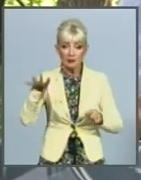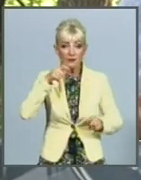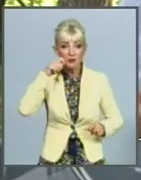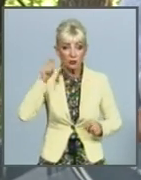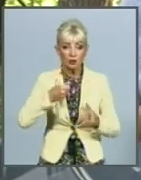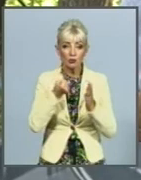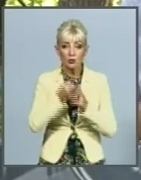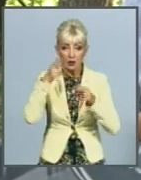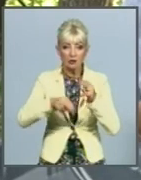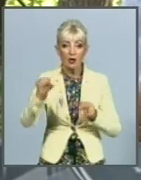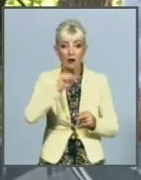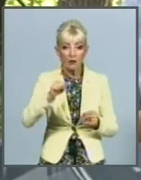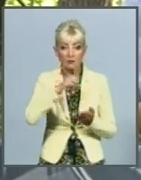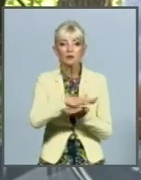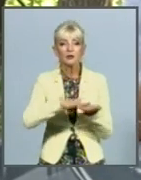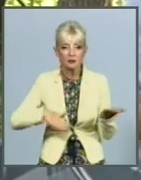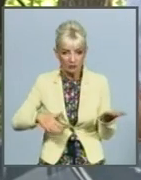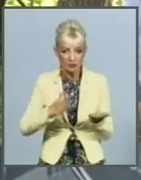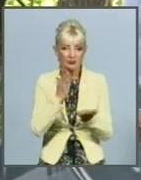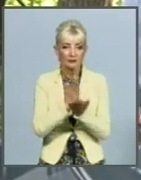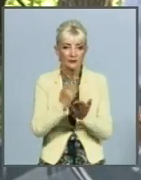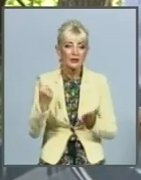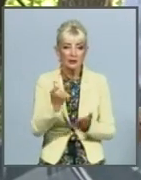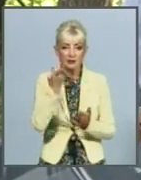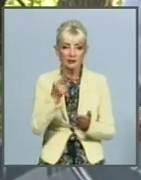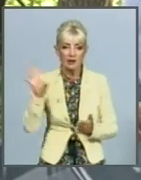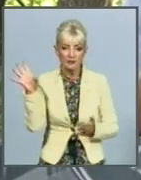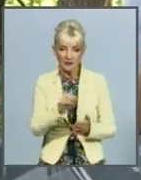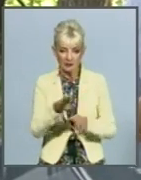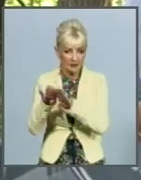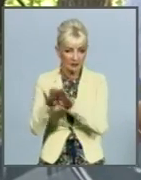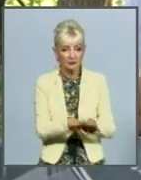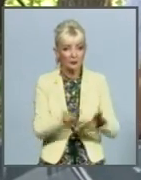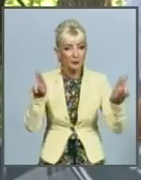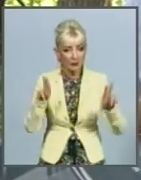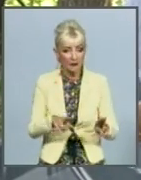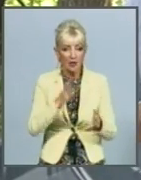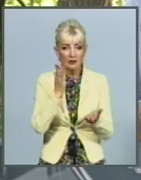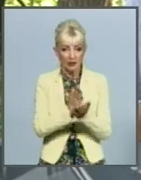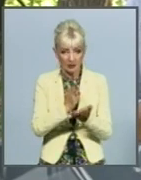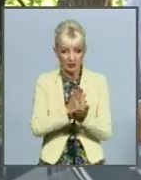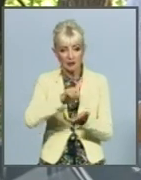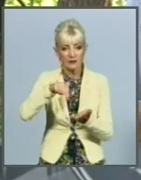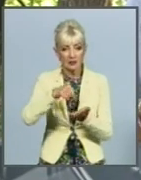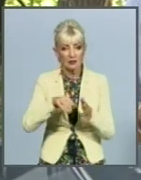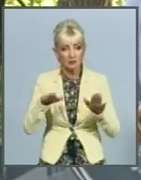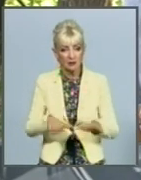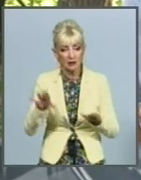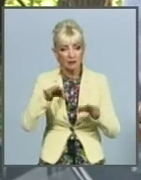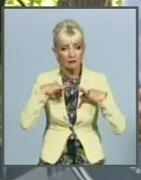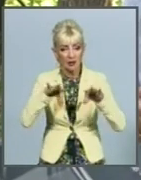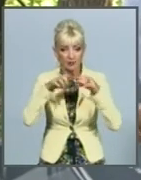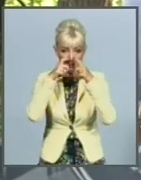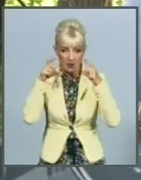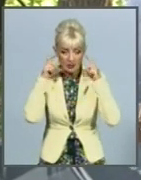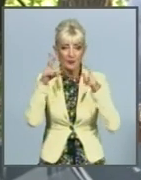до кінця серпня продовжують діяти єдині для всіх правила. Знаходитися в громадських місцях і транспорті в масках,